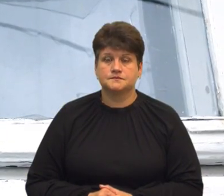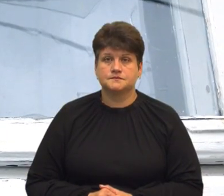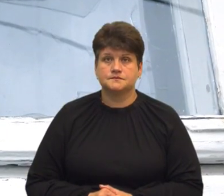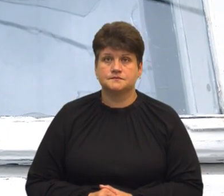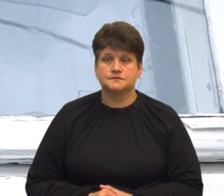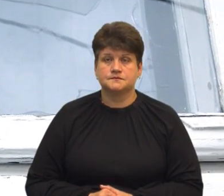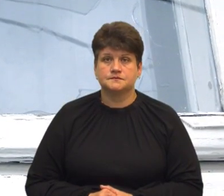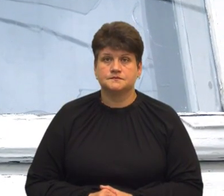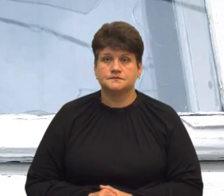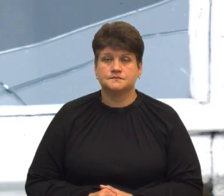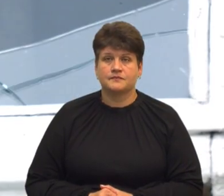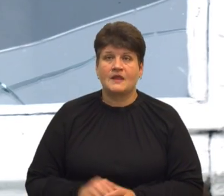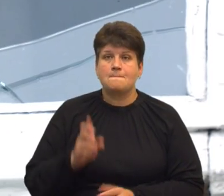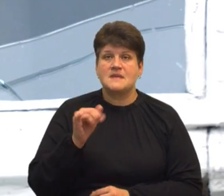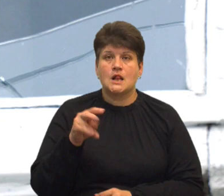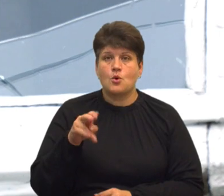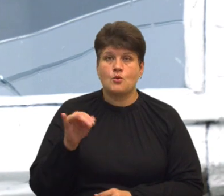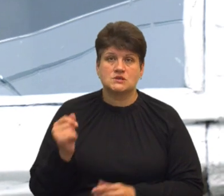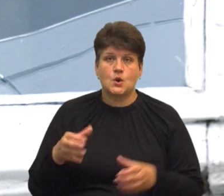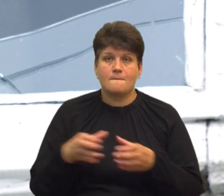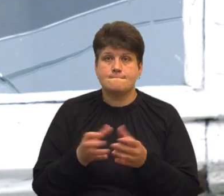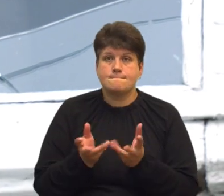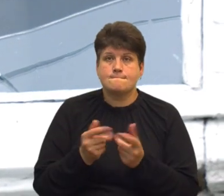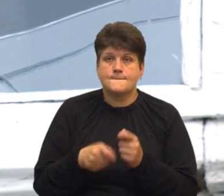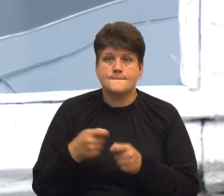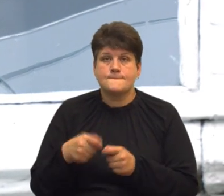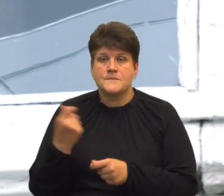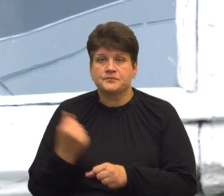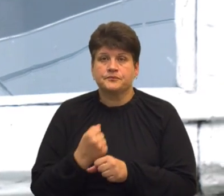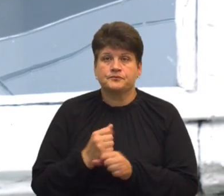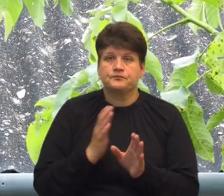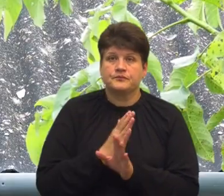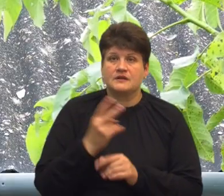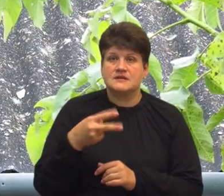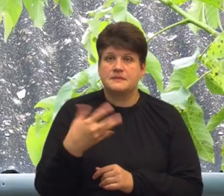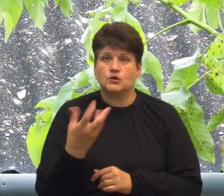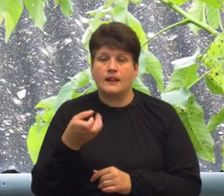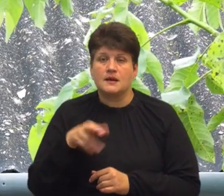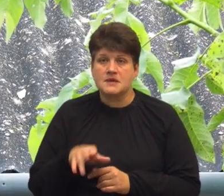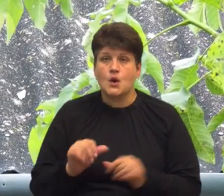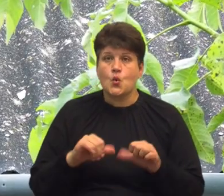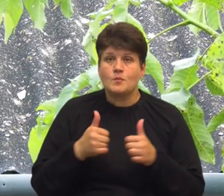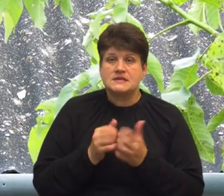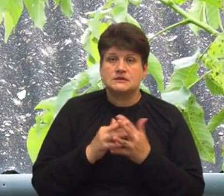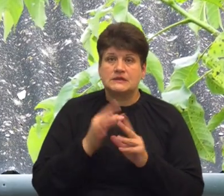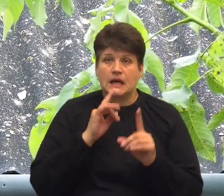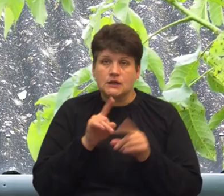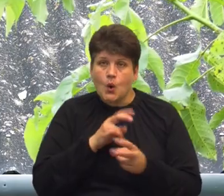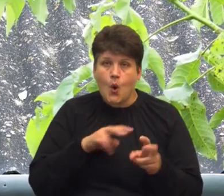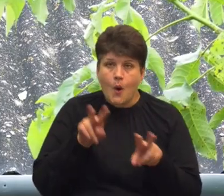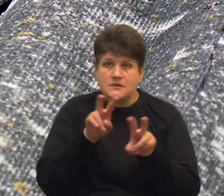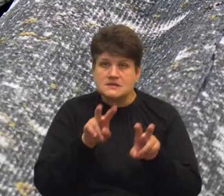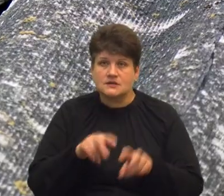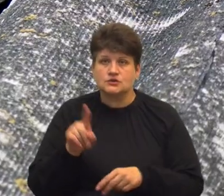у білобожницькій громаді підрахували збитки яких завдала негода 25 липня комісія сільради обстежила 131